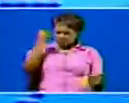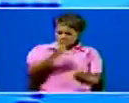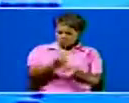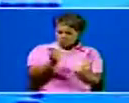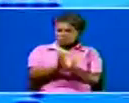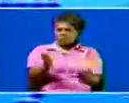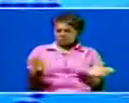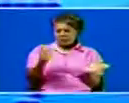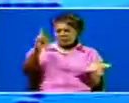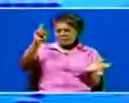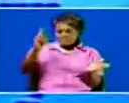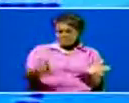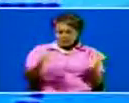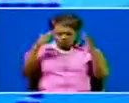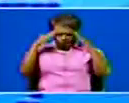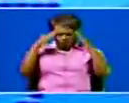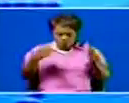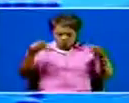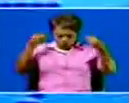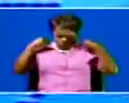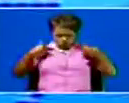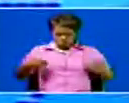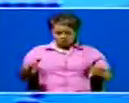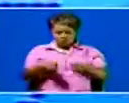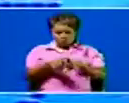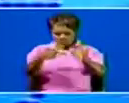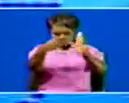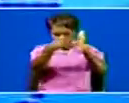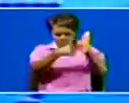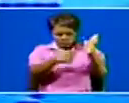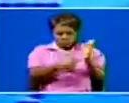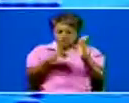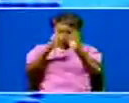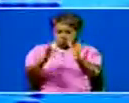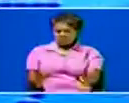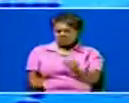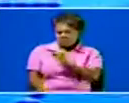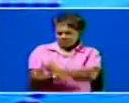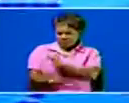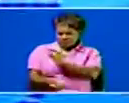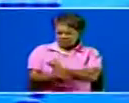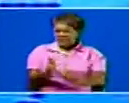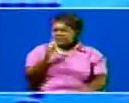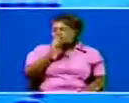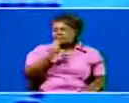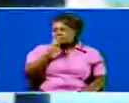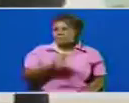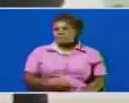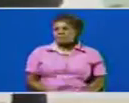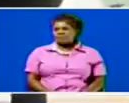hiyo ni sharti kuzingatia mwongozo huo, kama anavyoarifu Rajab Hassan akiwa Dar es Salaam nchini Tanzania.